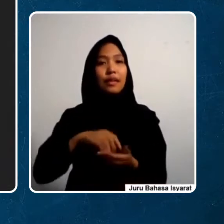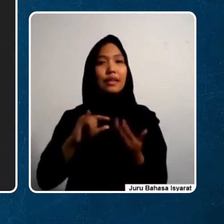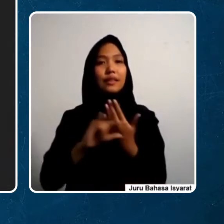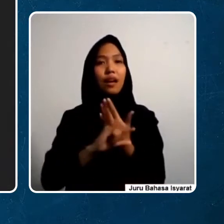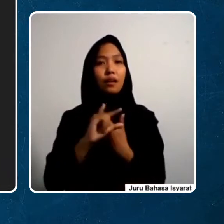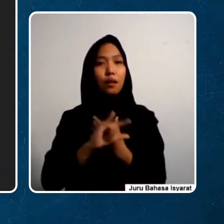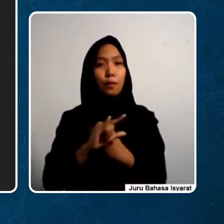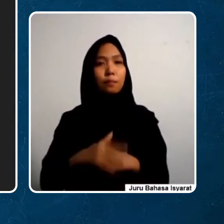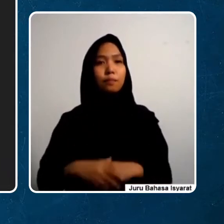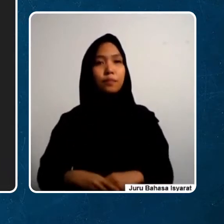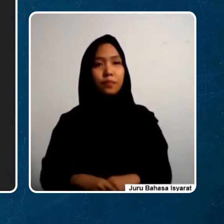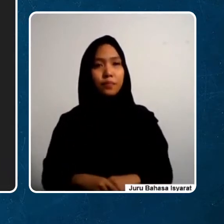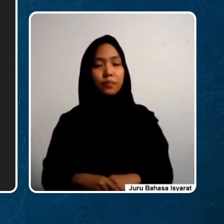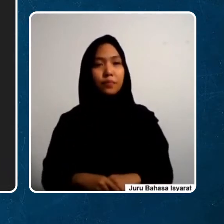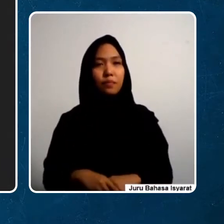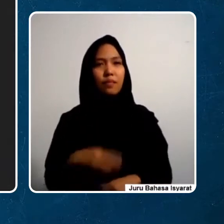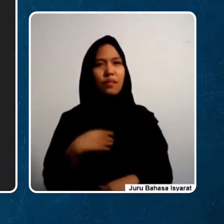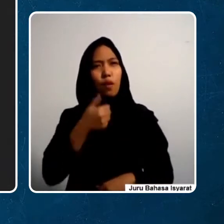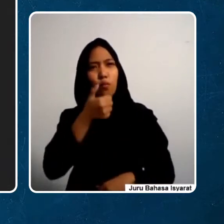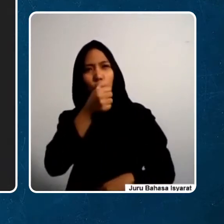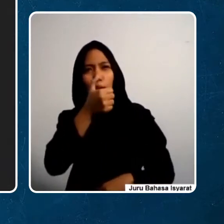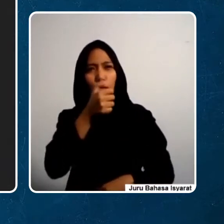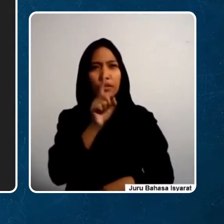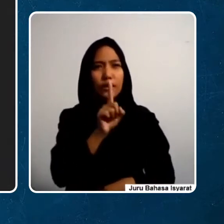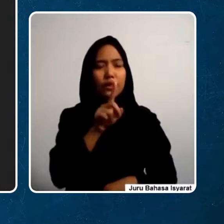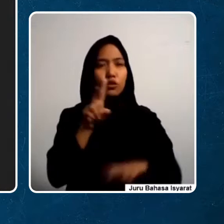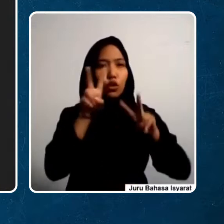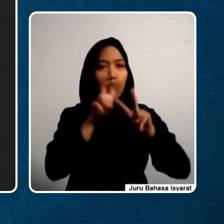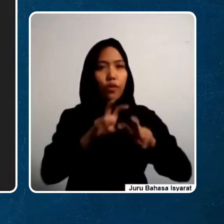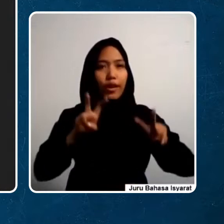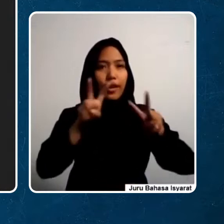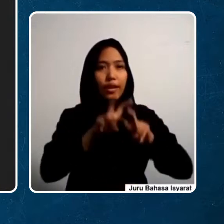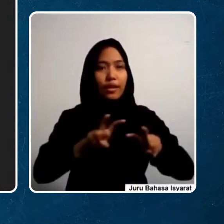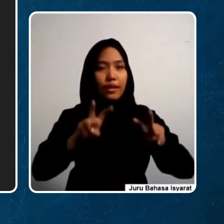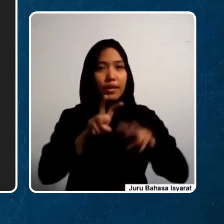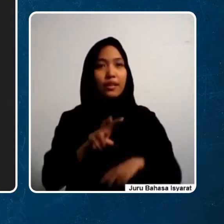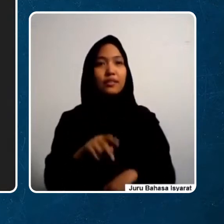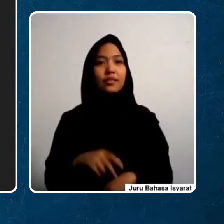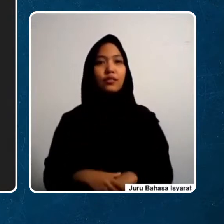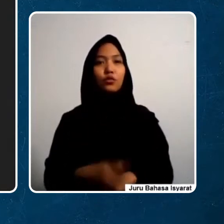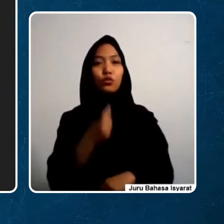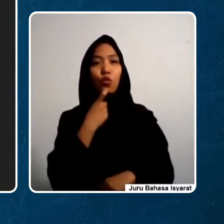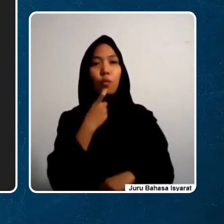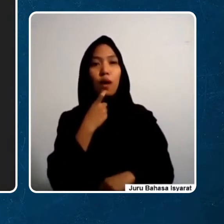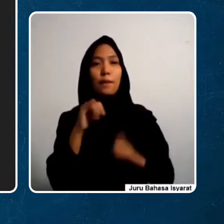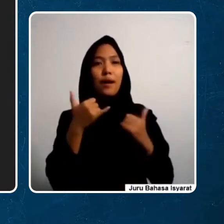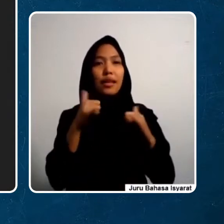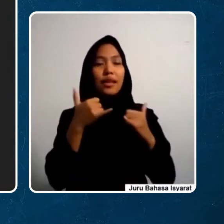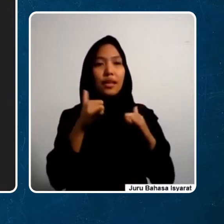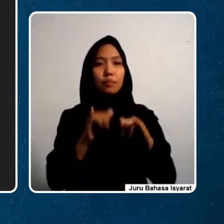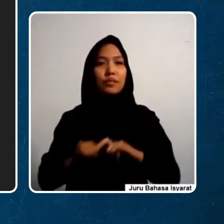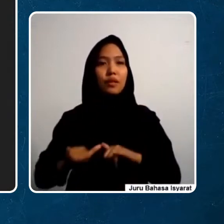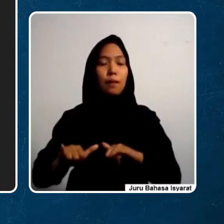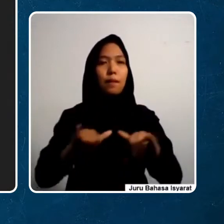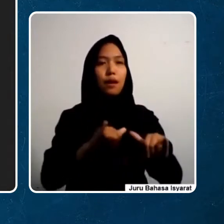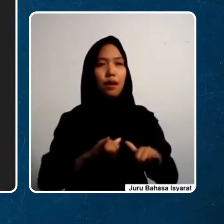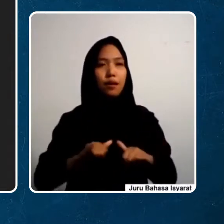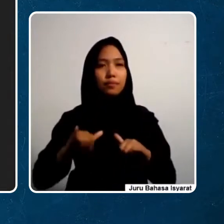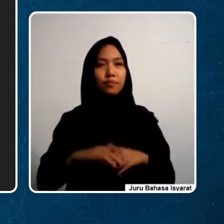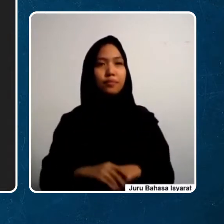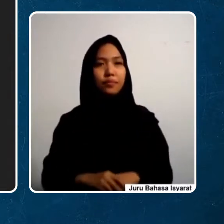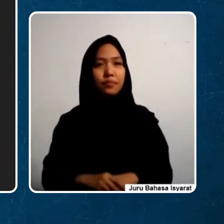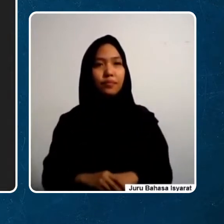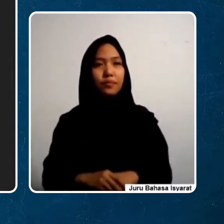kan banyak dari teman-teman di pabrik yang daksa ini dia tuh kurang pede gitu Mas untuk mengakses ke tempat